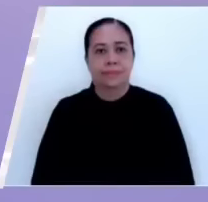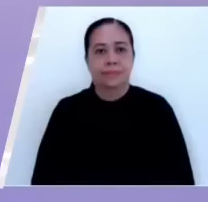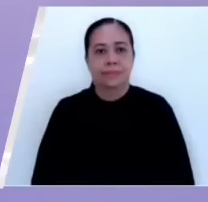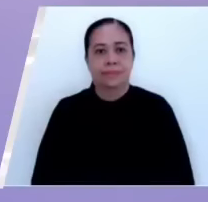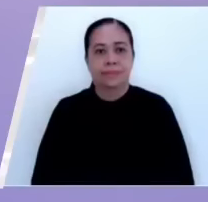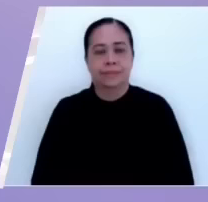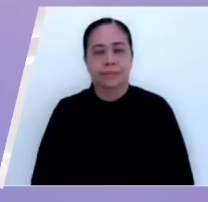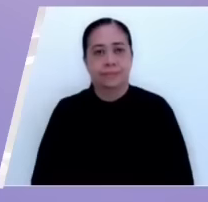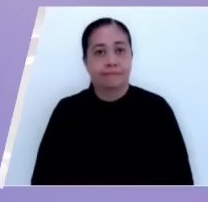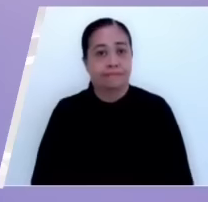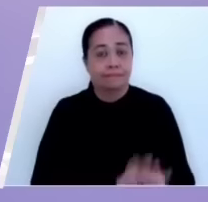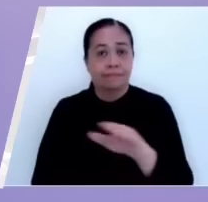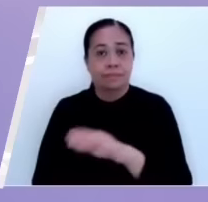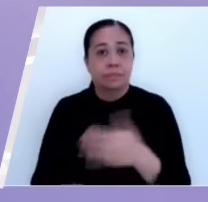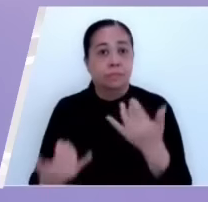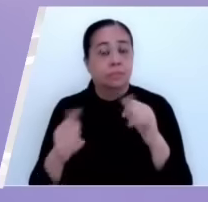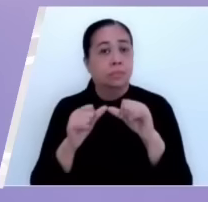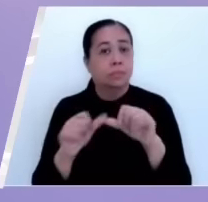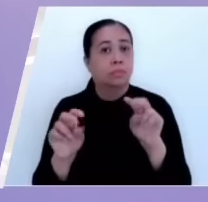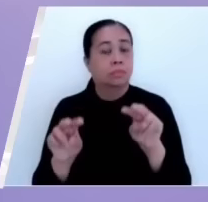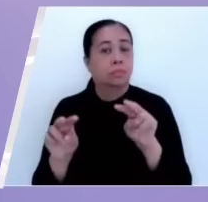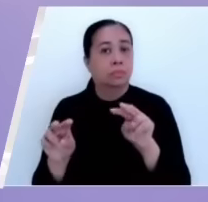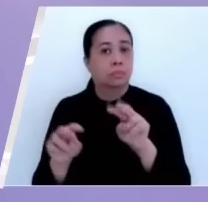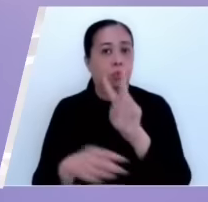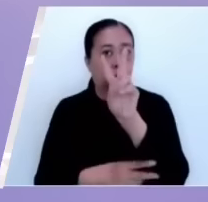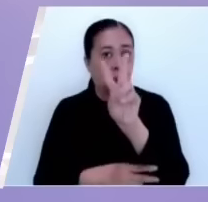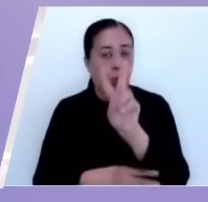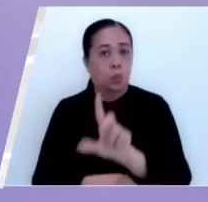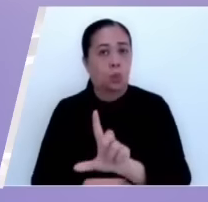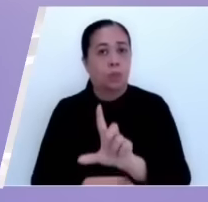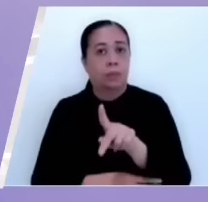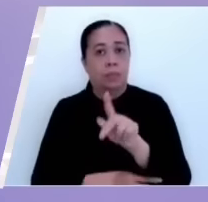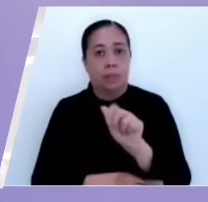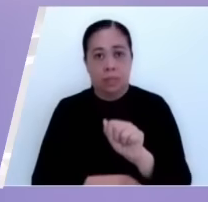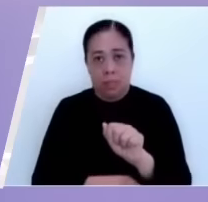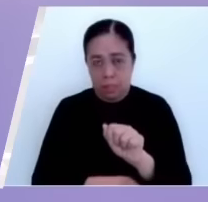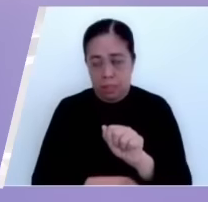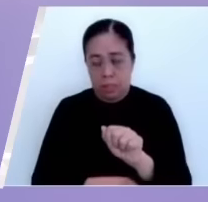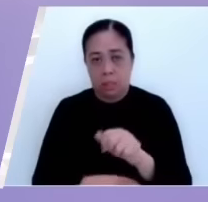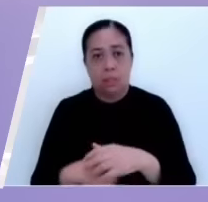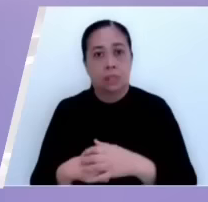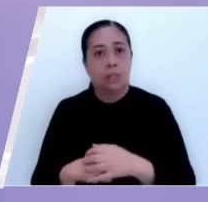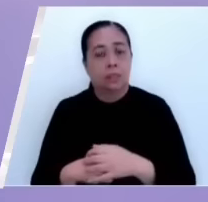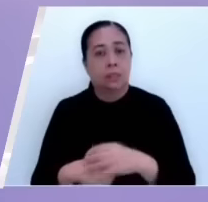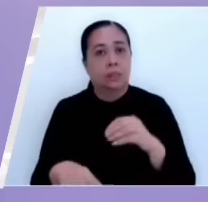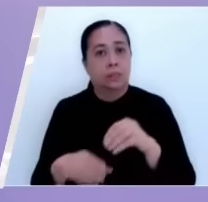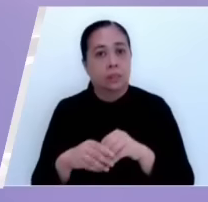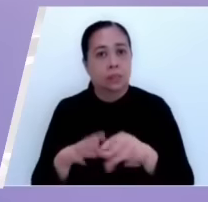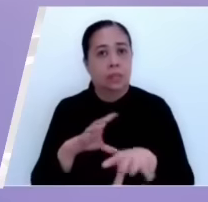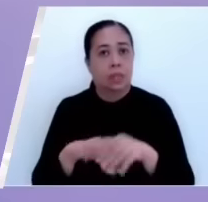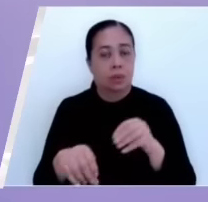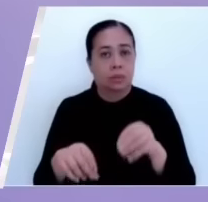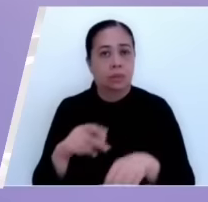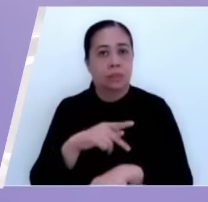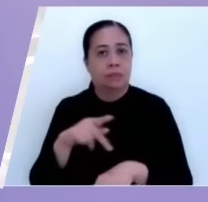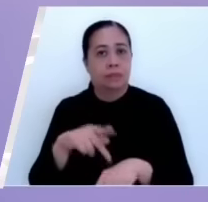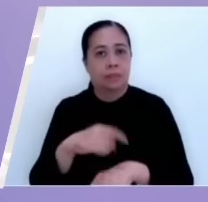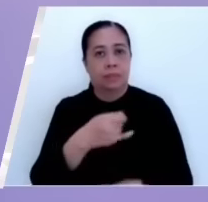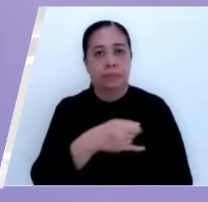Mga kapuso, patuloy pa rin minomonitor ang dalawang low pressure area o LPA sa loob at labas ng Philippine Area